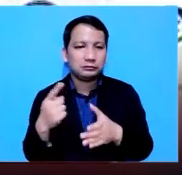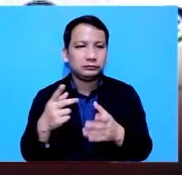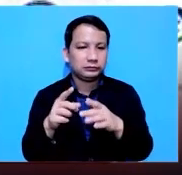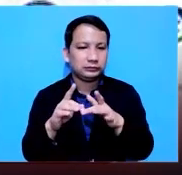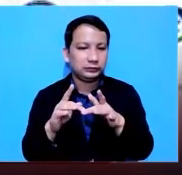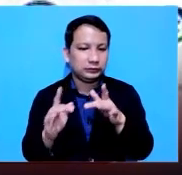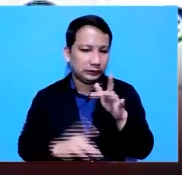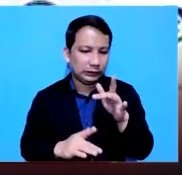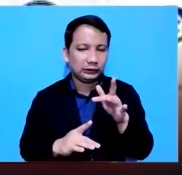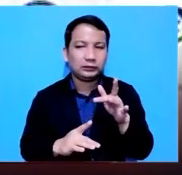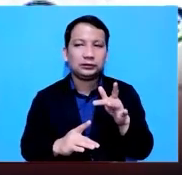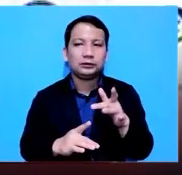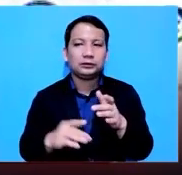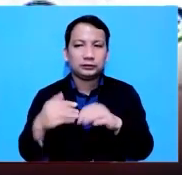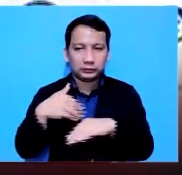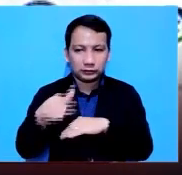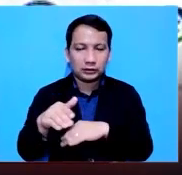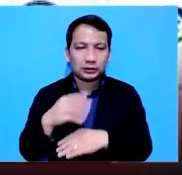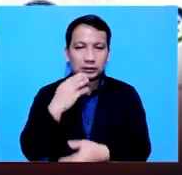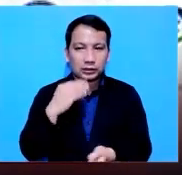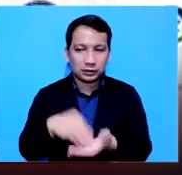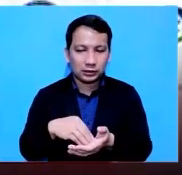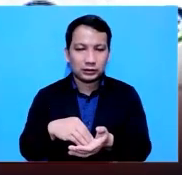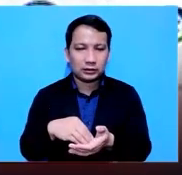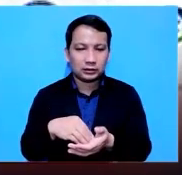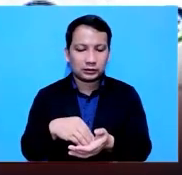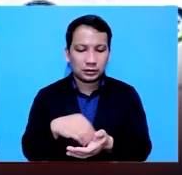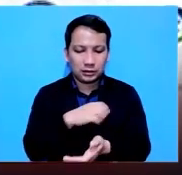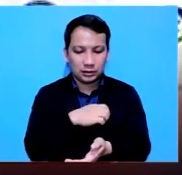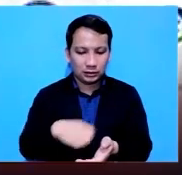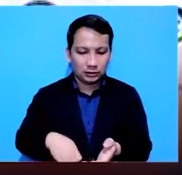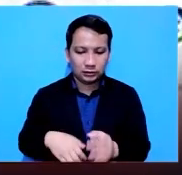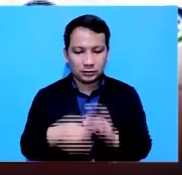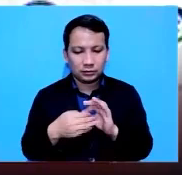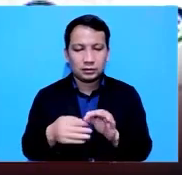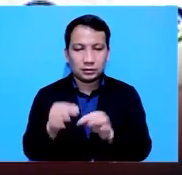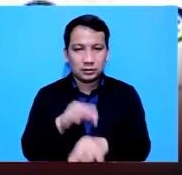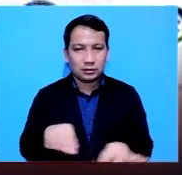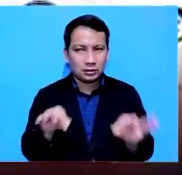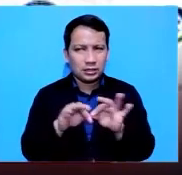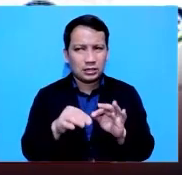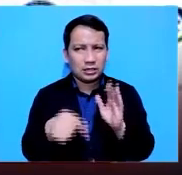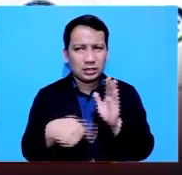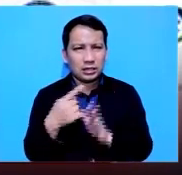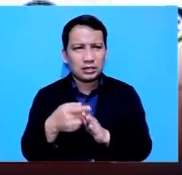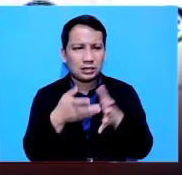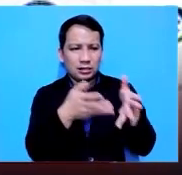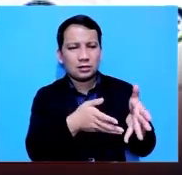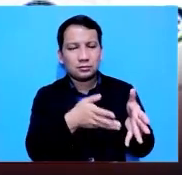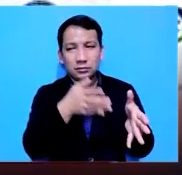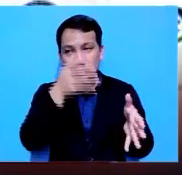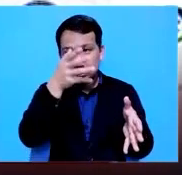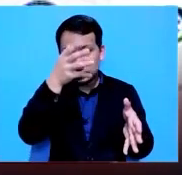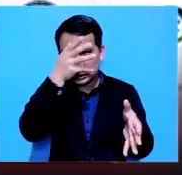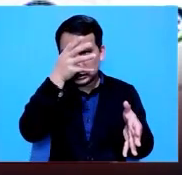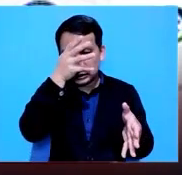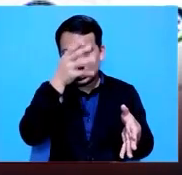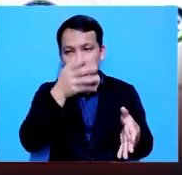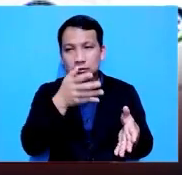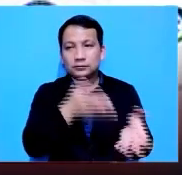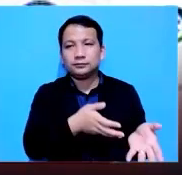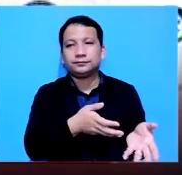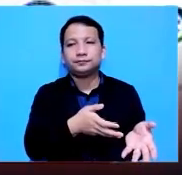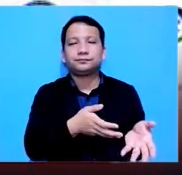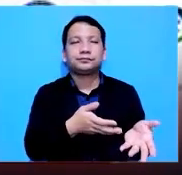ng messages, pati yung embassy, yung isa sabi, parang iniwan siya ng amo niya doon na yung amo niya basta